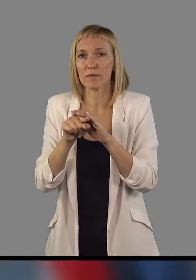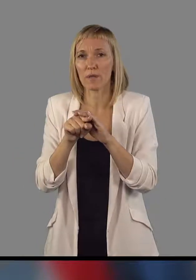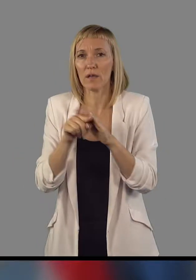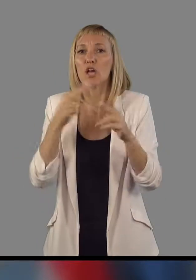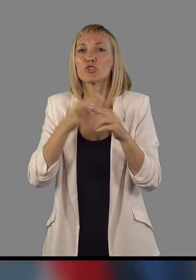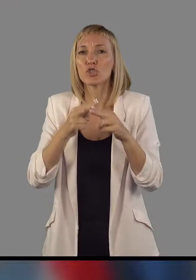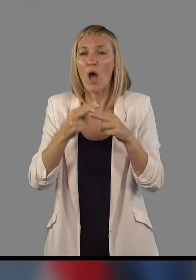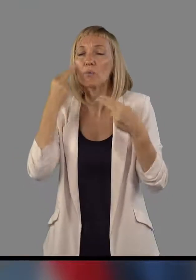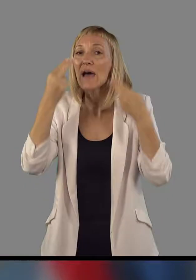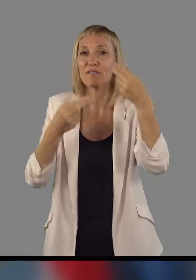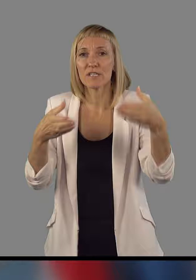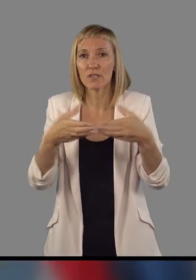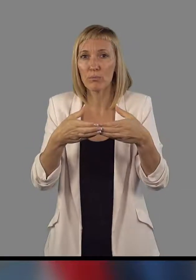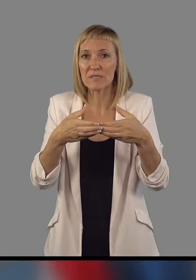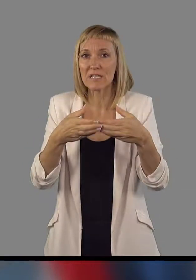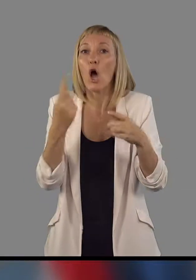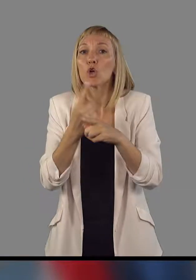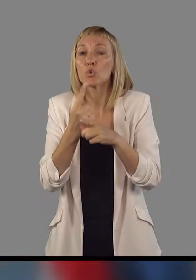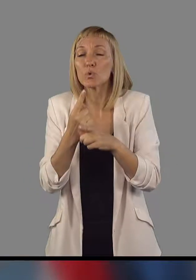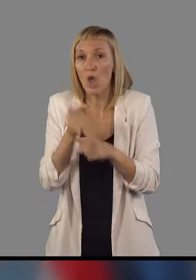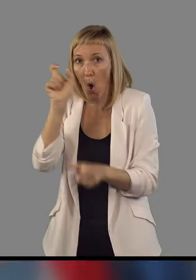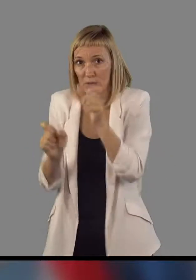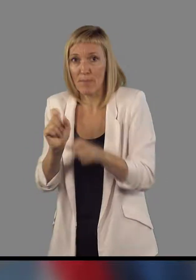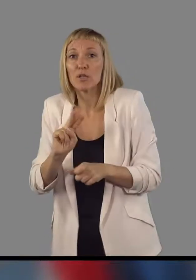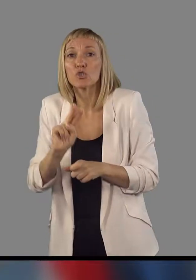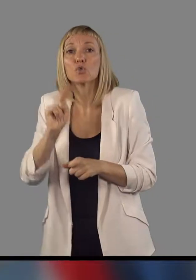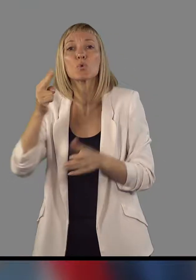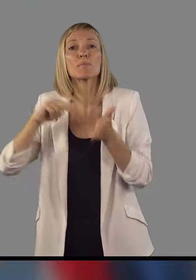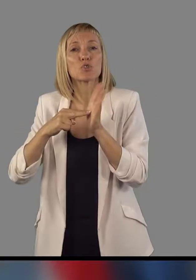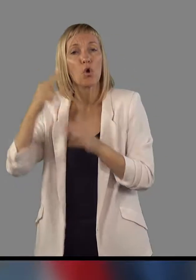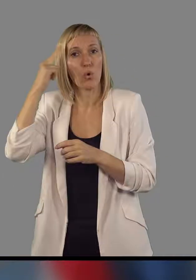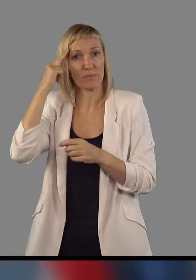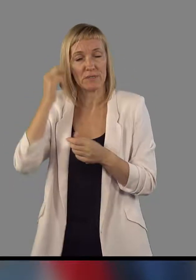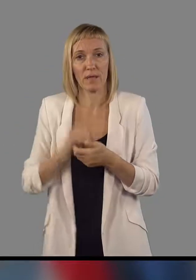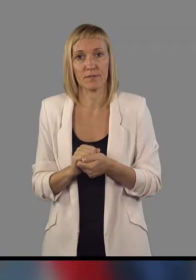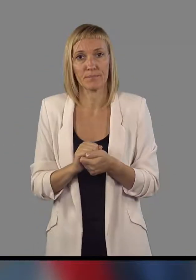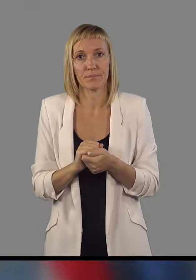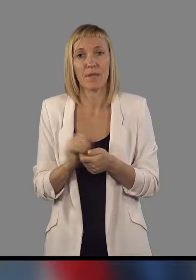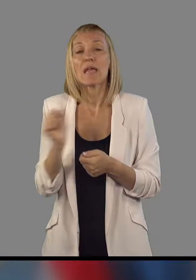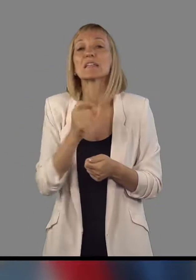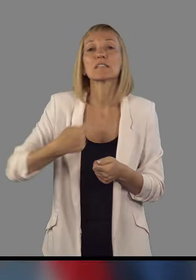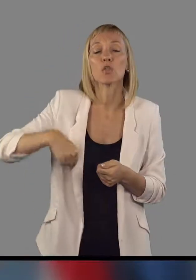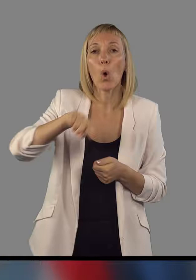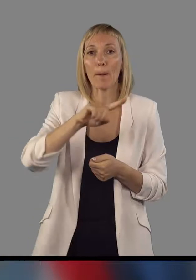znotraj Državne revizijske komisije tudi ljudi z drugimi strokovnimi znanji. Zato mi